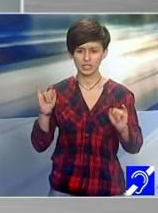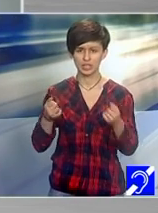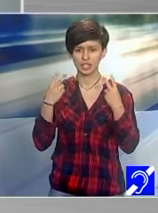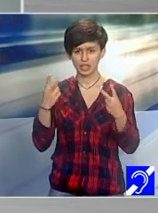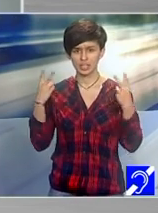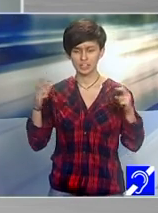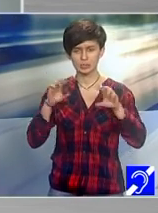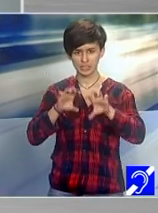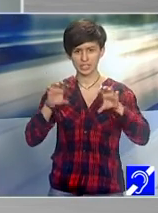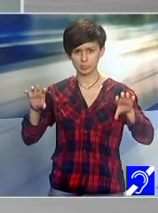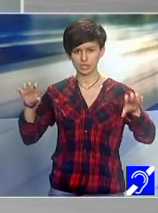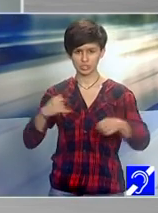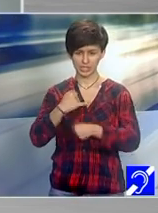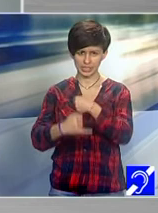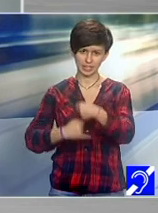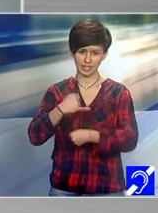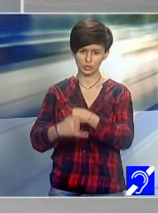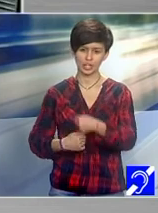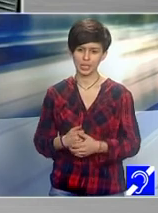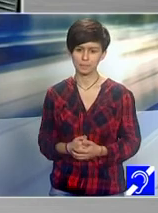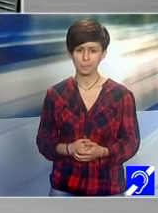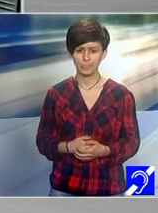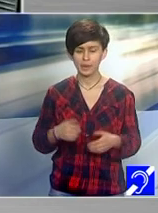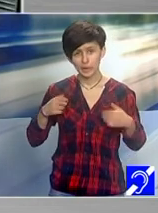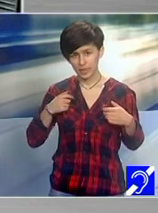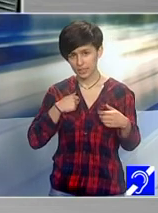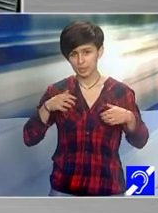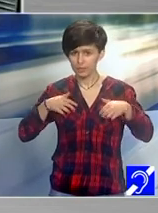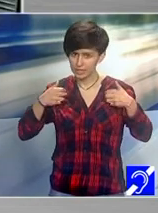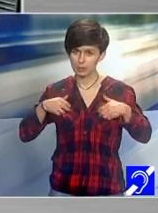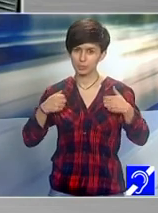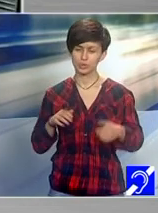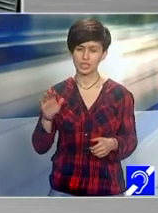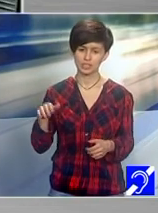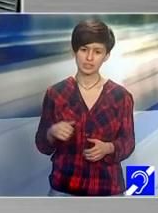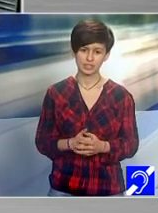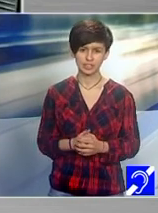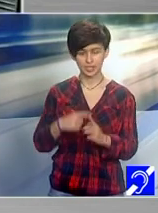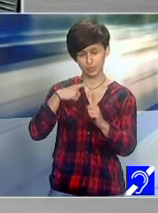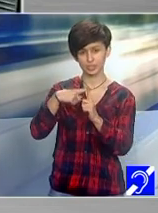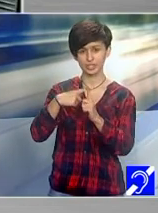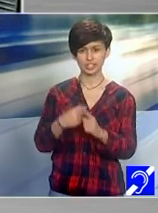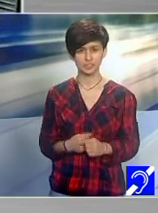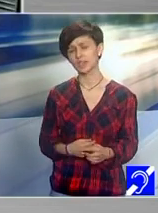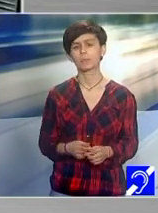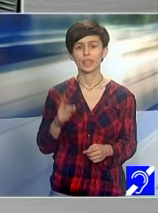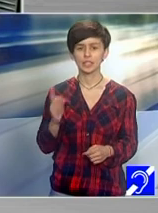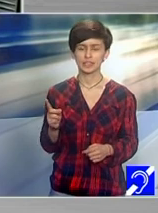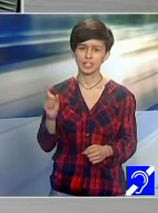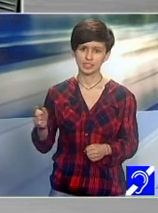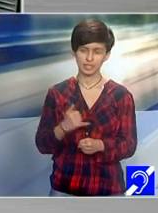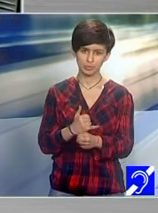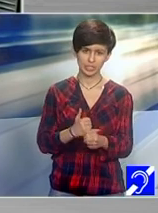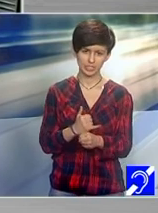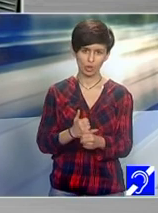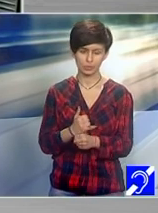expoziționale internaționale. Da, mă bucur că aveți așa un ton foarte optimist, dar pe de altă parte nu putem să nu observăm